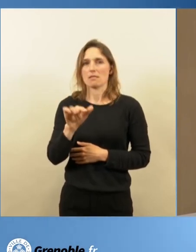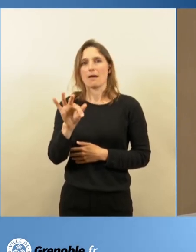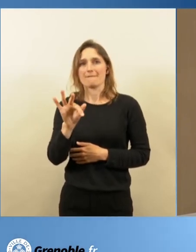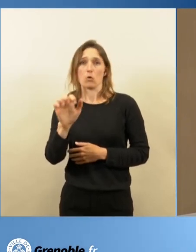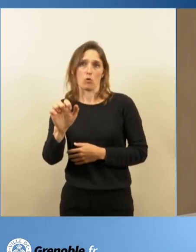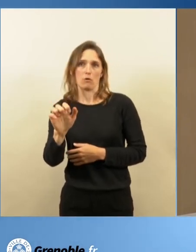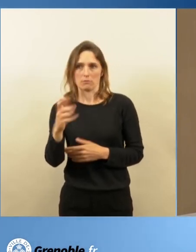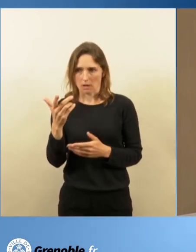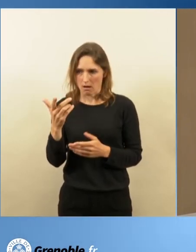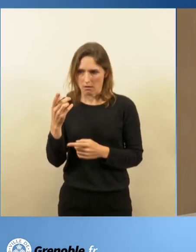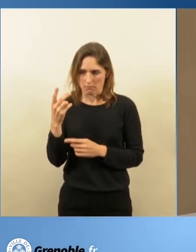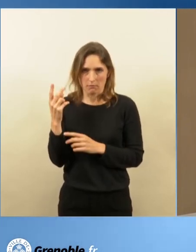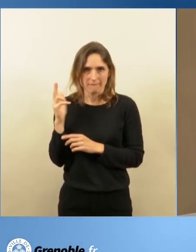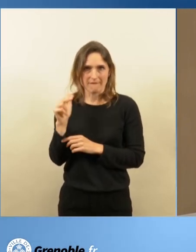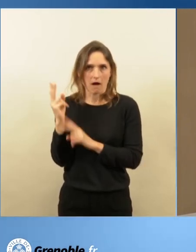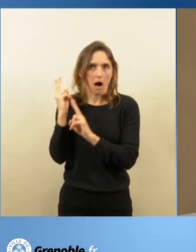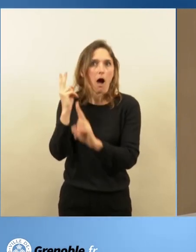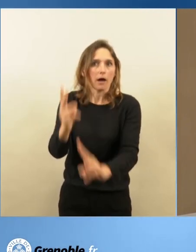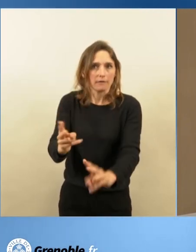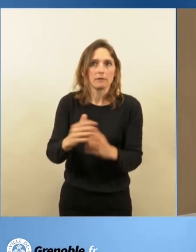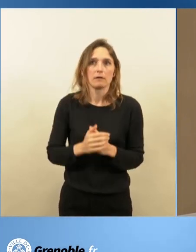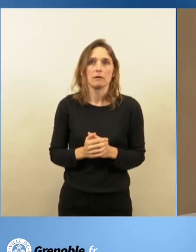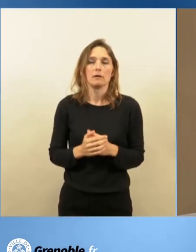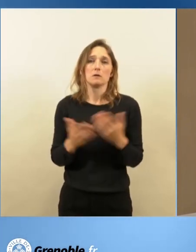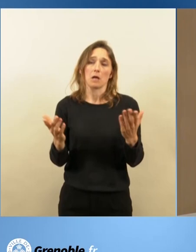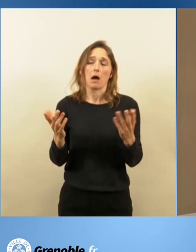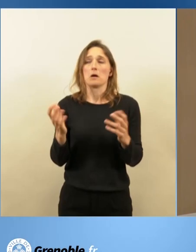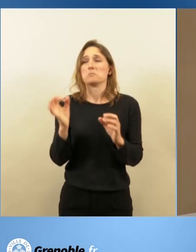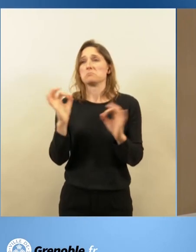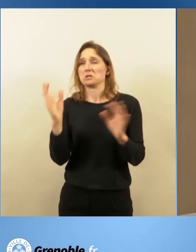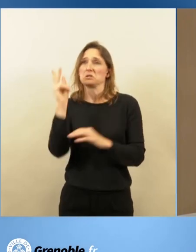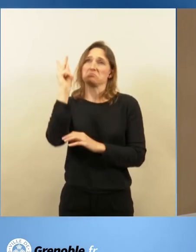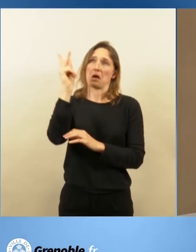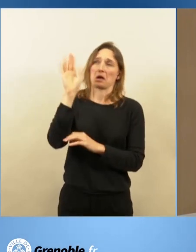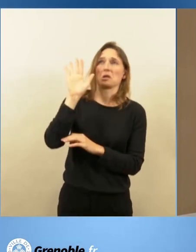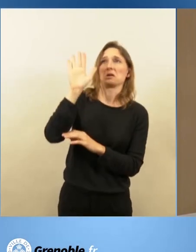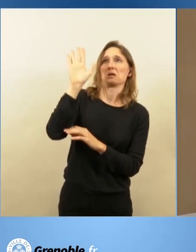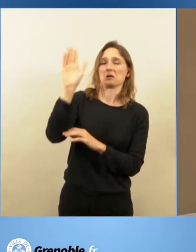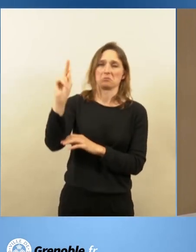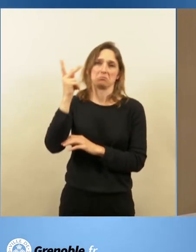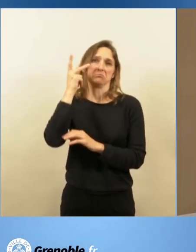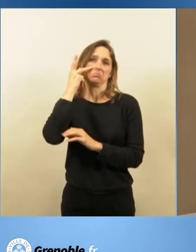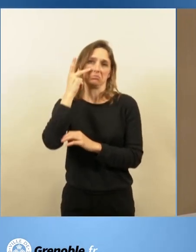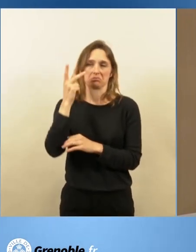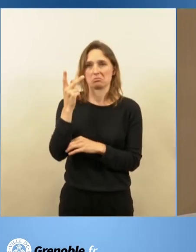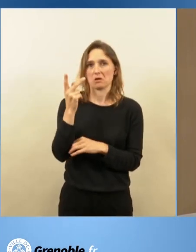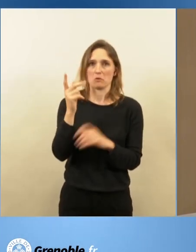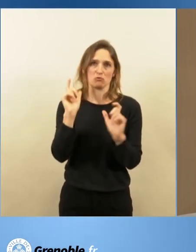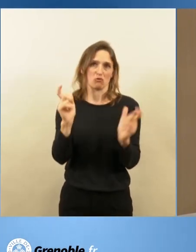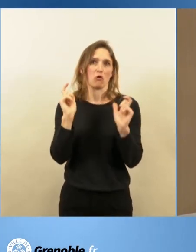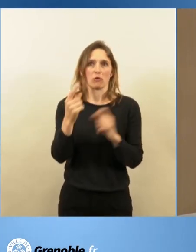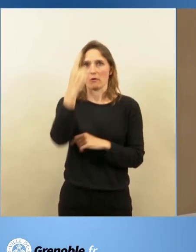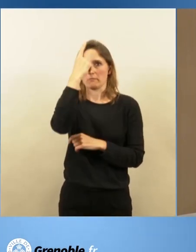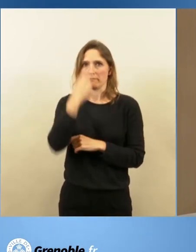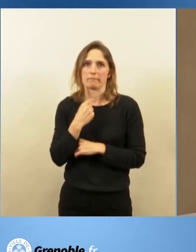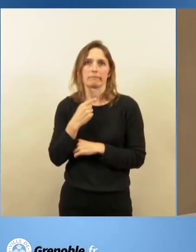prototype de loquace du fonctionnaire bobo parisien bénéficiant du réseau de l'air ATP et qui n'ayant pas